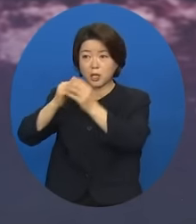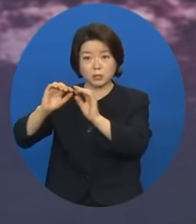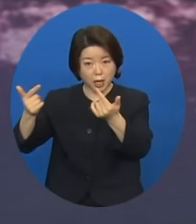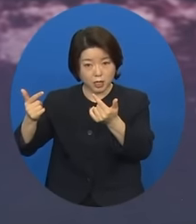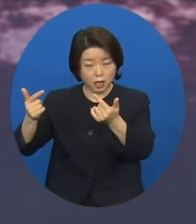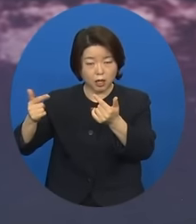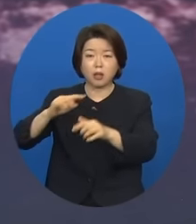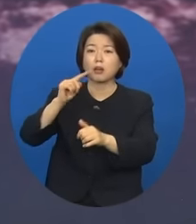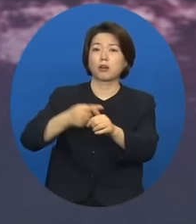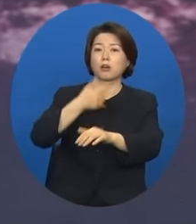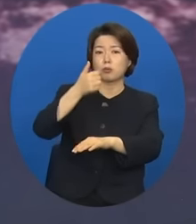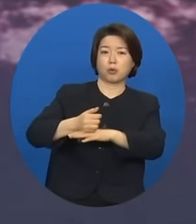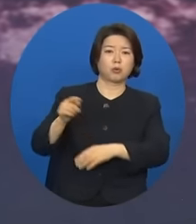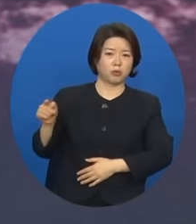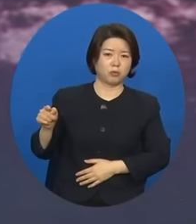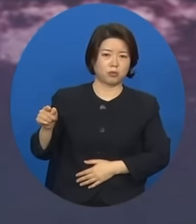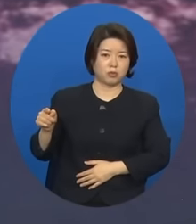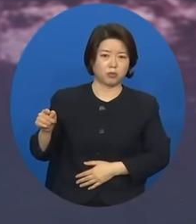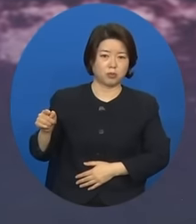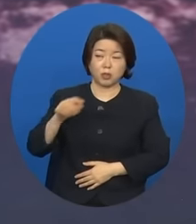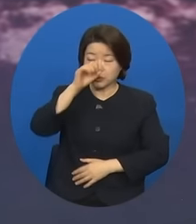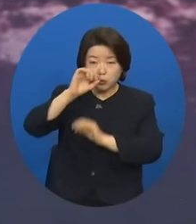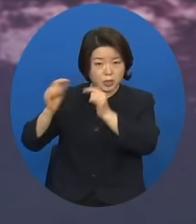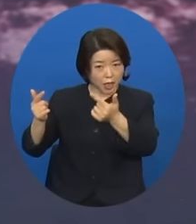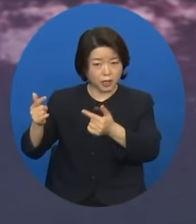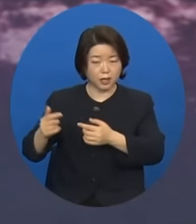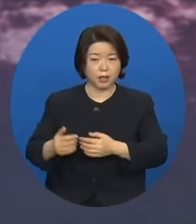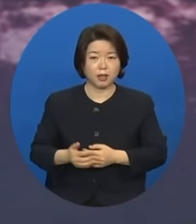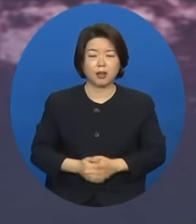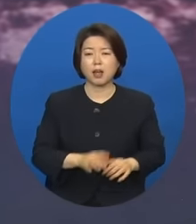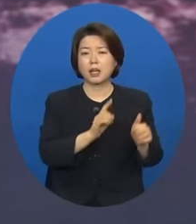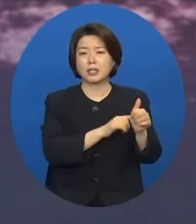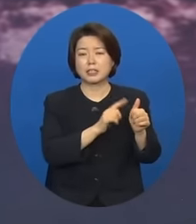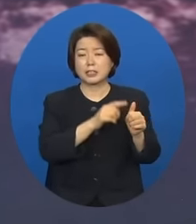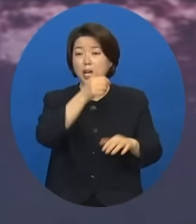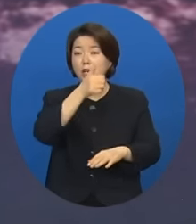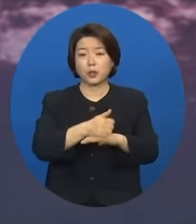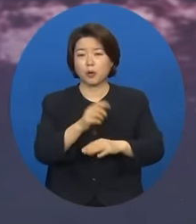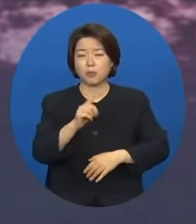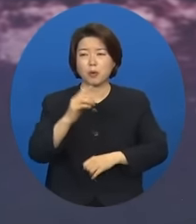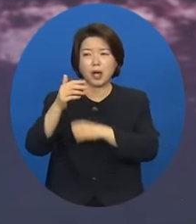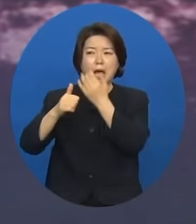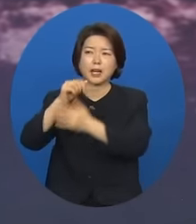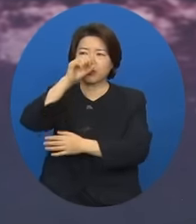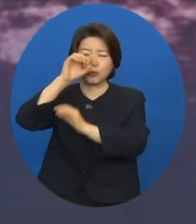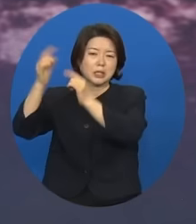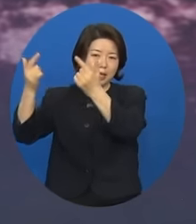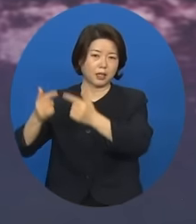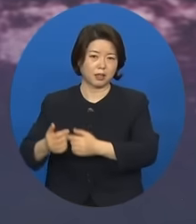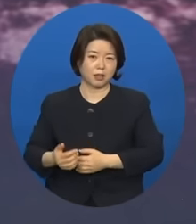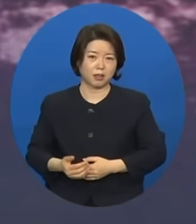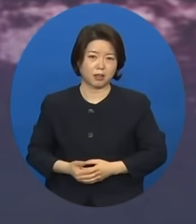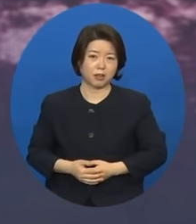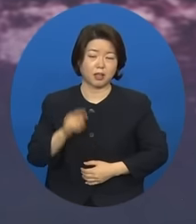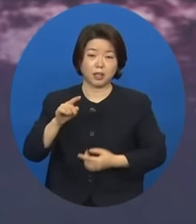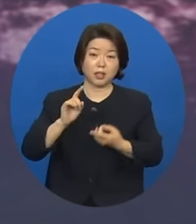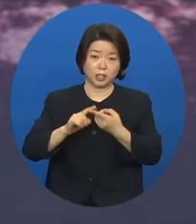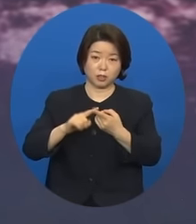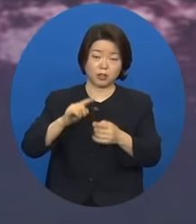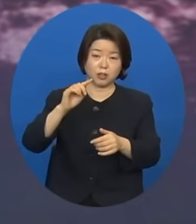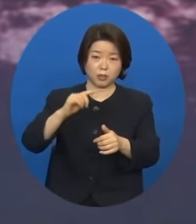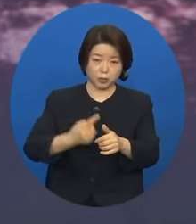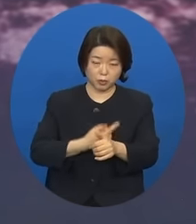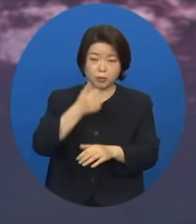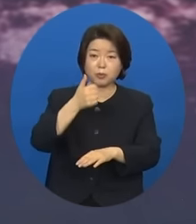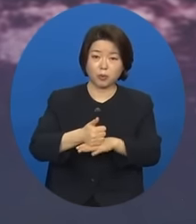결론이 가게 되는 거예요 그래서 그의 결론은 뭔지 아세요 하나님은 선하지 않다 이렇게 결론을